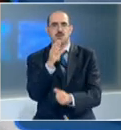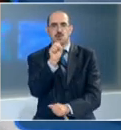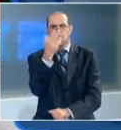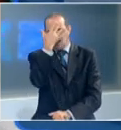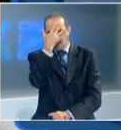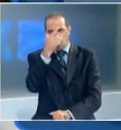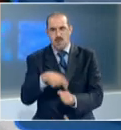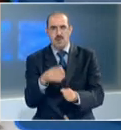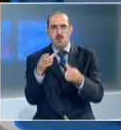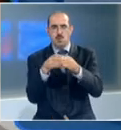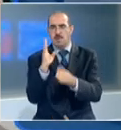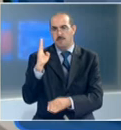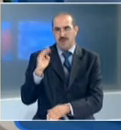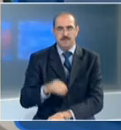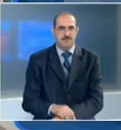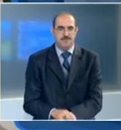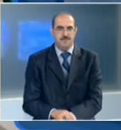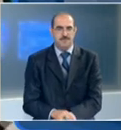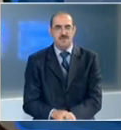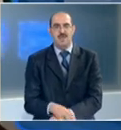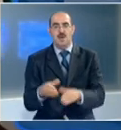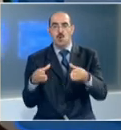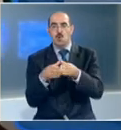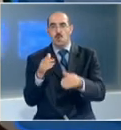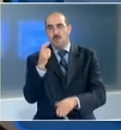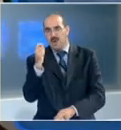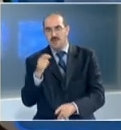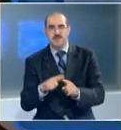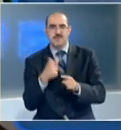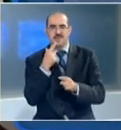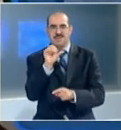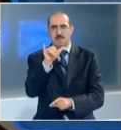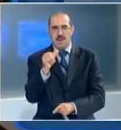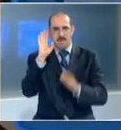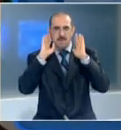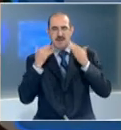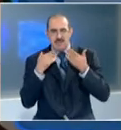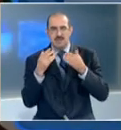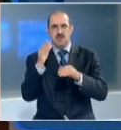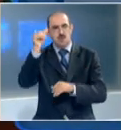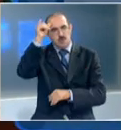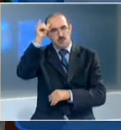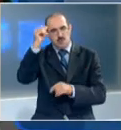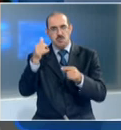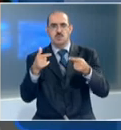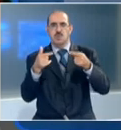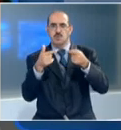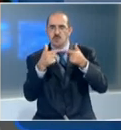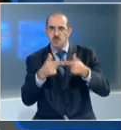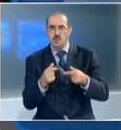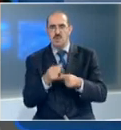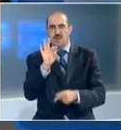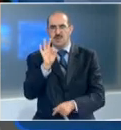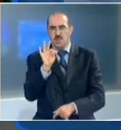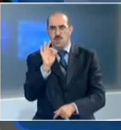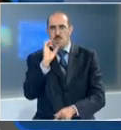في المجموعة ب، في حين تضم المجموعة ألف كل من سموحة المصري والمغرب التطواني وتيبي